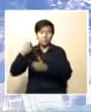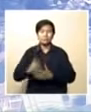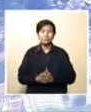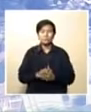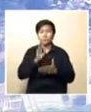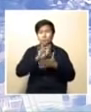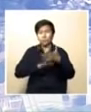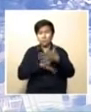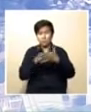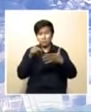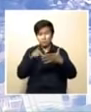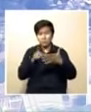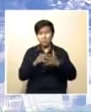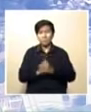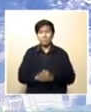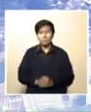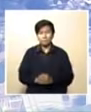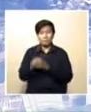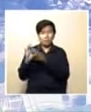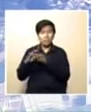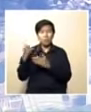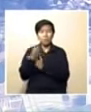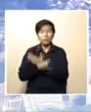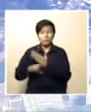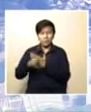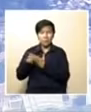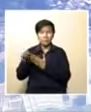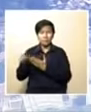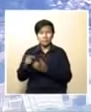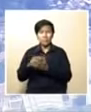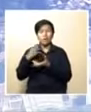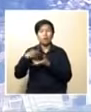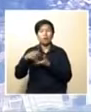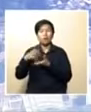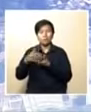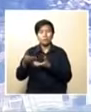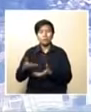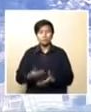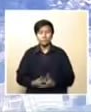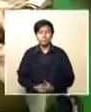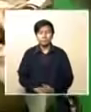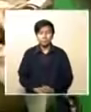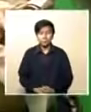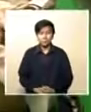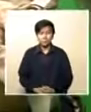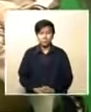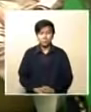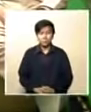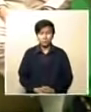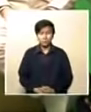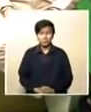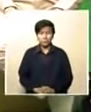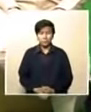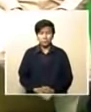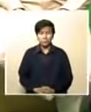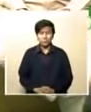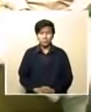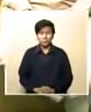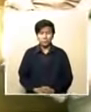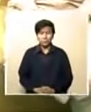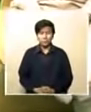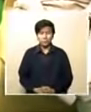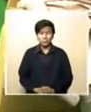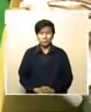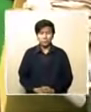สชิลหรือการเป็นเรื่องของสิ่งที่ปกป้องนะครับทางด้านใบหน้านะครับซึ่ง